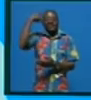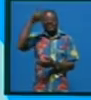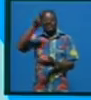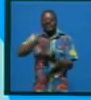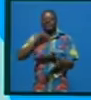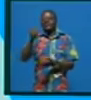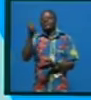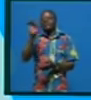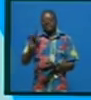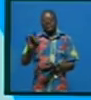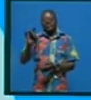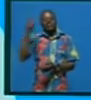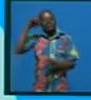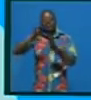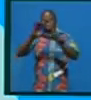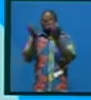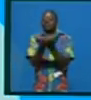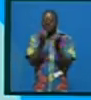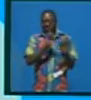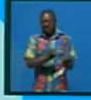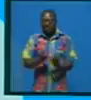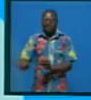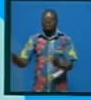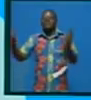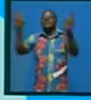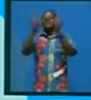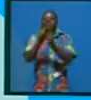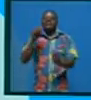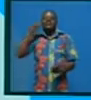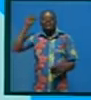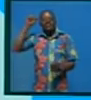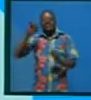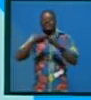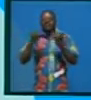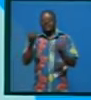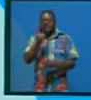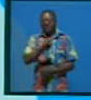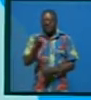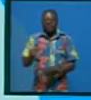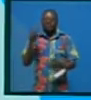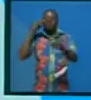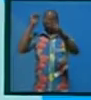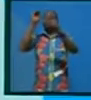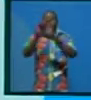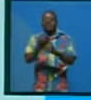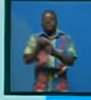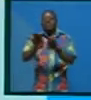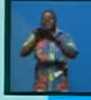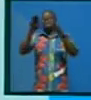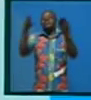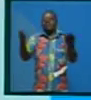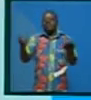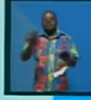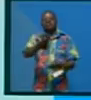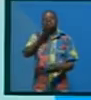2 mois de l'événement, le comité d'organisation a rencontré hier la presse à Ouagadougou. Objectif, lancer la manifestation dont la présélection